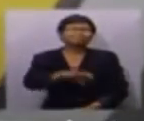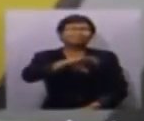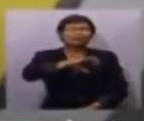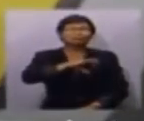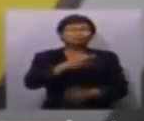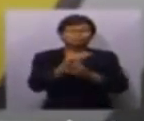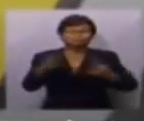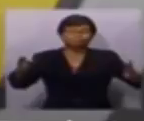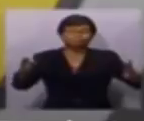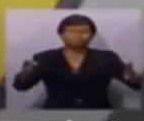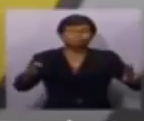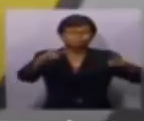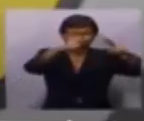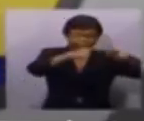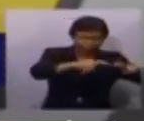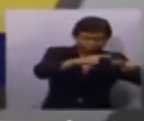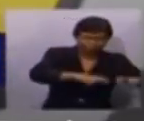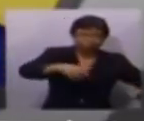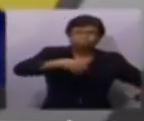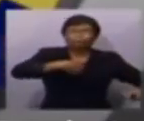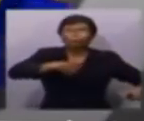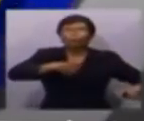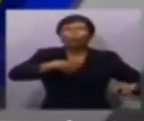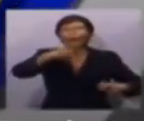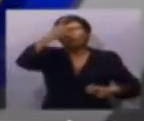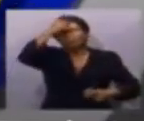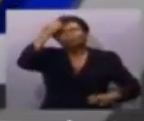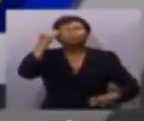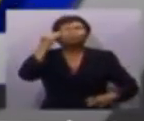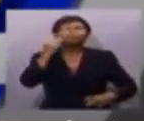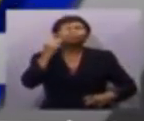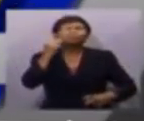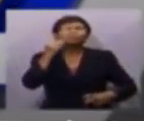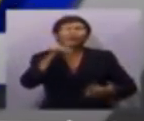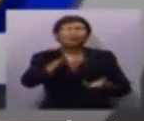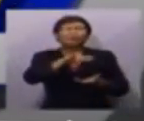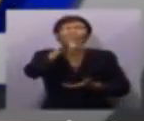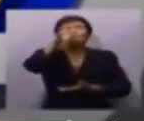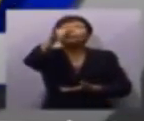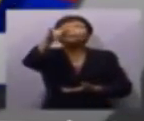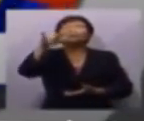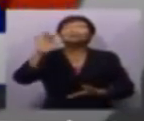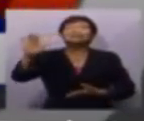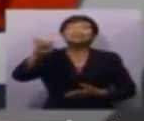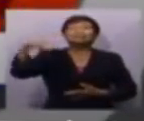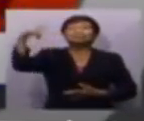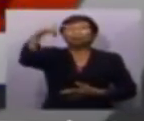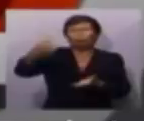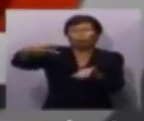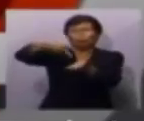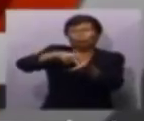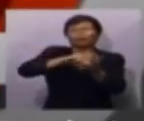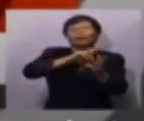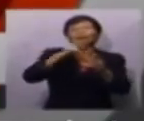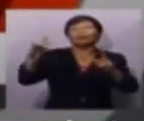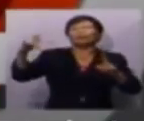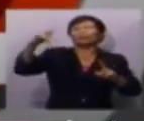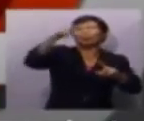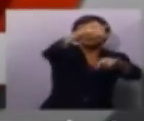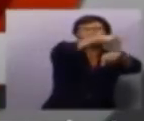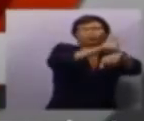Polis sedia jalankan siasatan terhadap aduan Tun Dr. Mahathir Mohamad bahawa pesawat yang beliau naiki untuk ke Langkawi